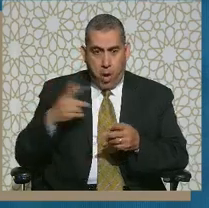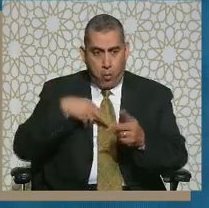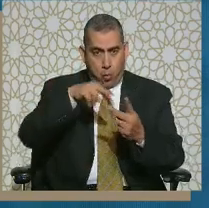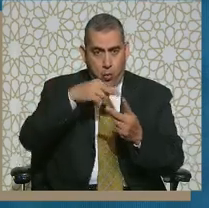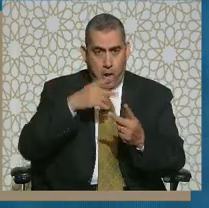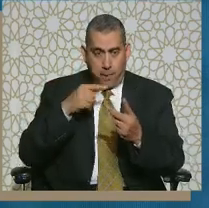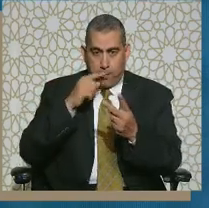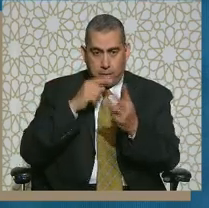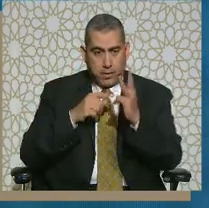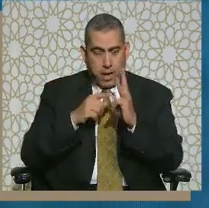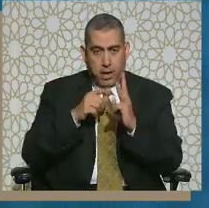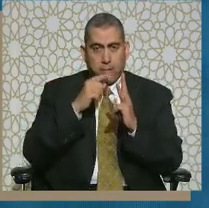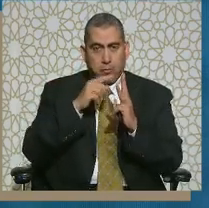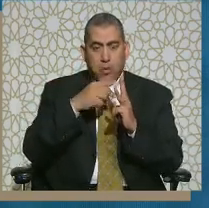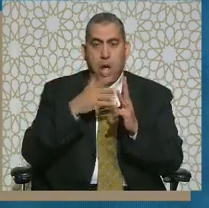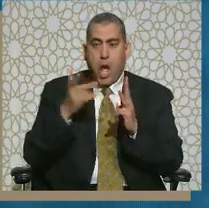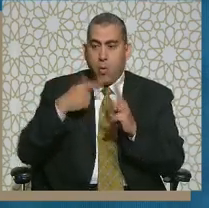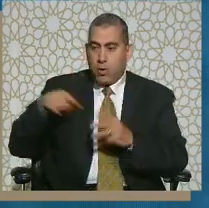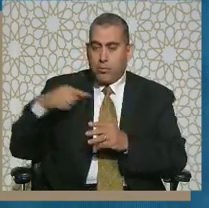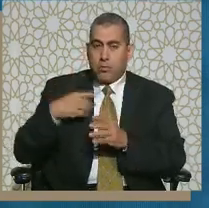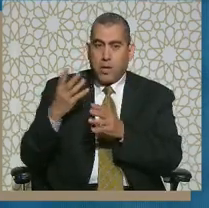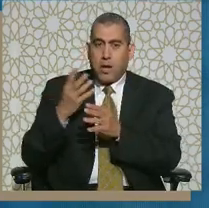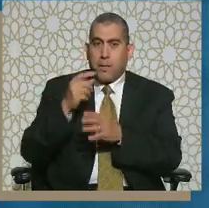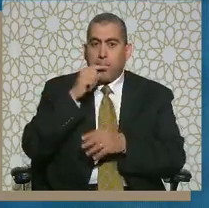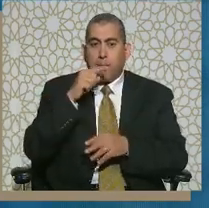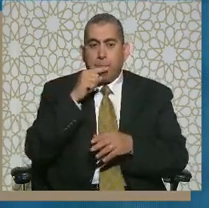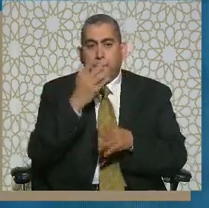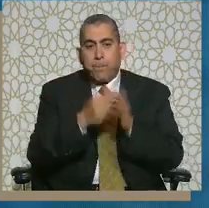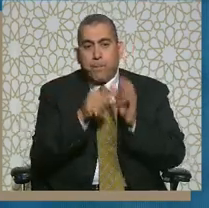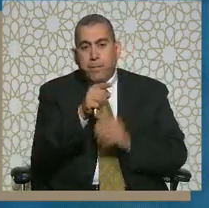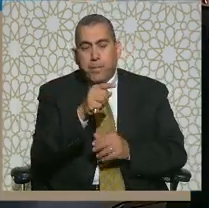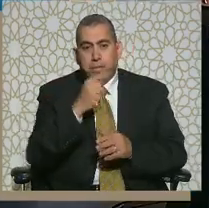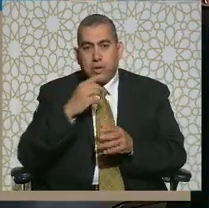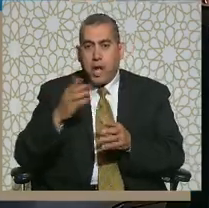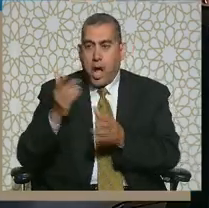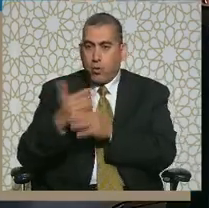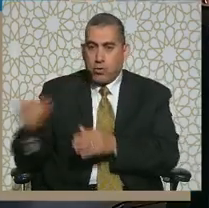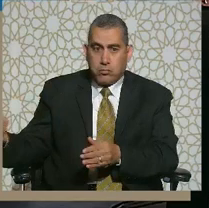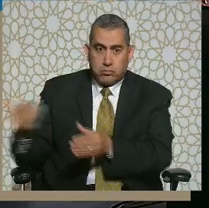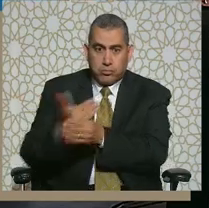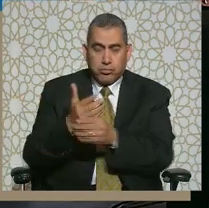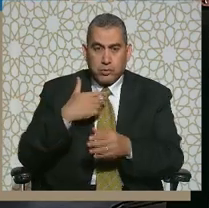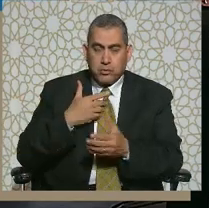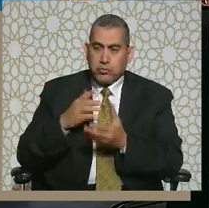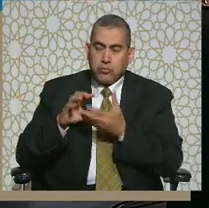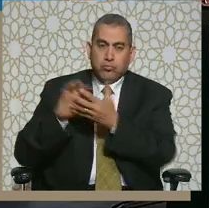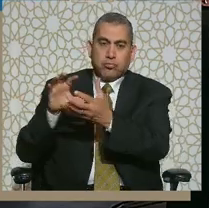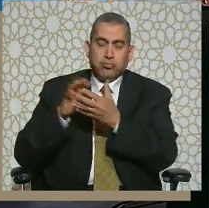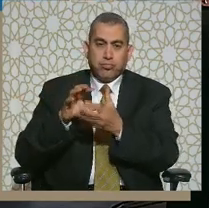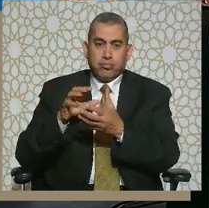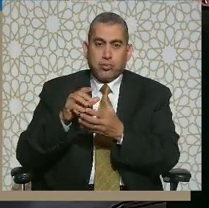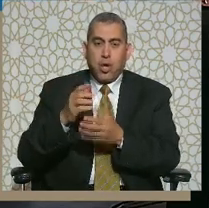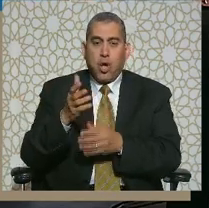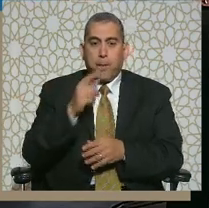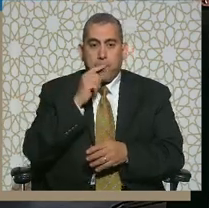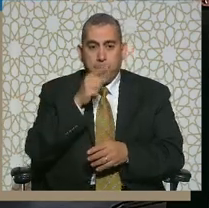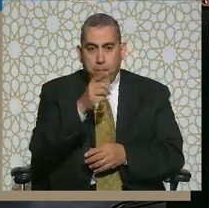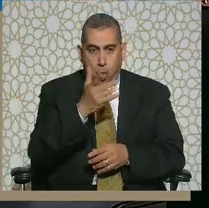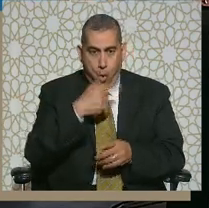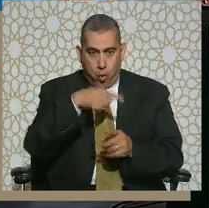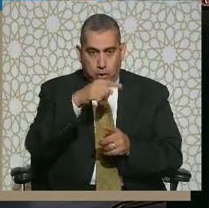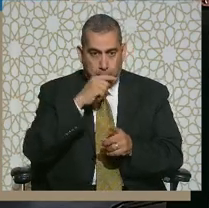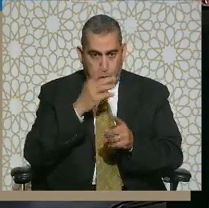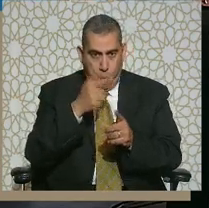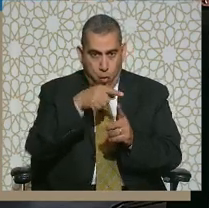اخونا كانت المشكله معايا اخويا بسبب بنتها انا بتخانق معاها هي واخويا ادخن بسبب بنتها اه يعني هو كان بسبب بنتها